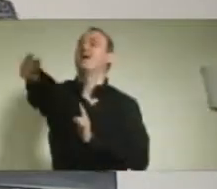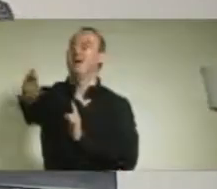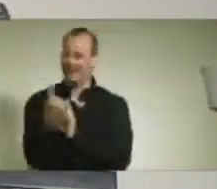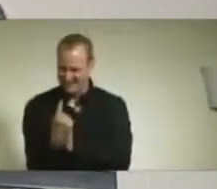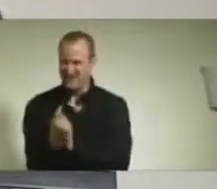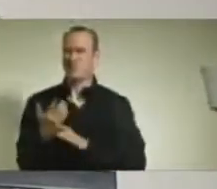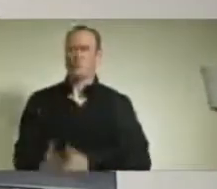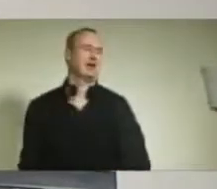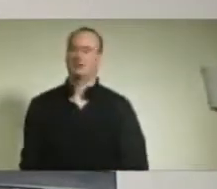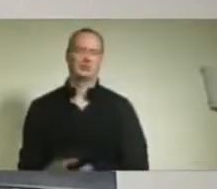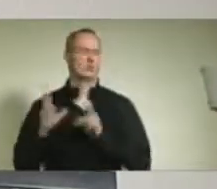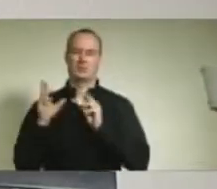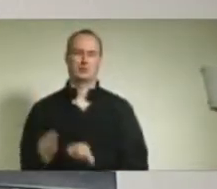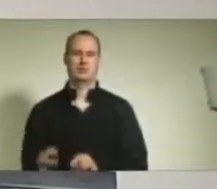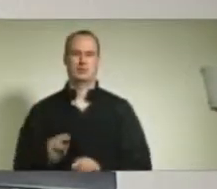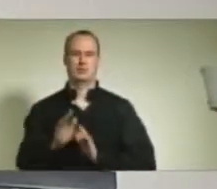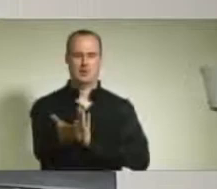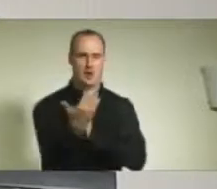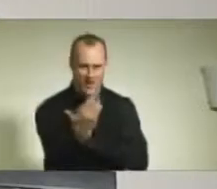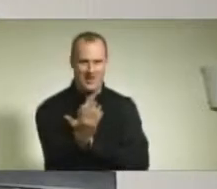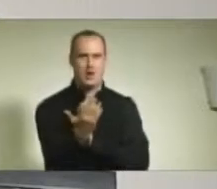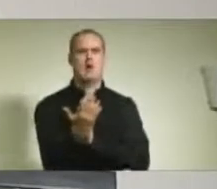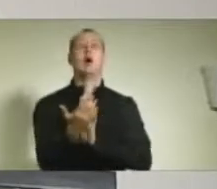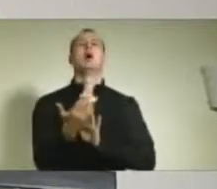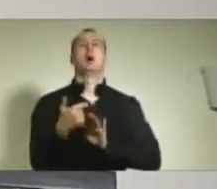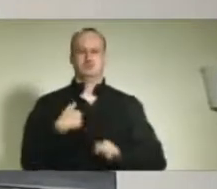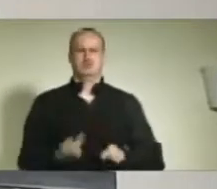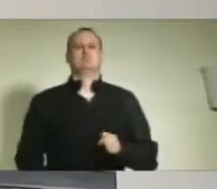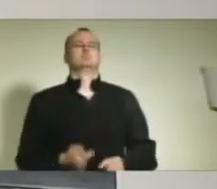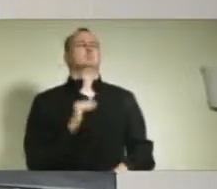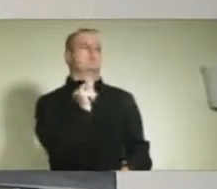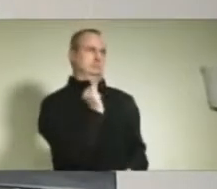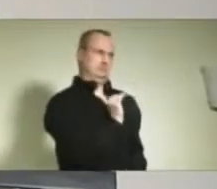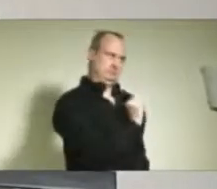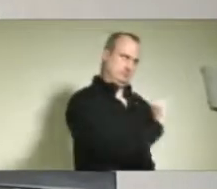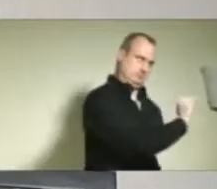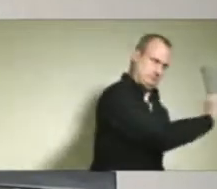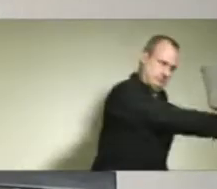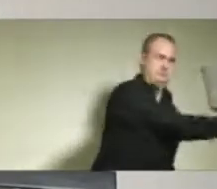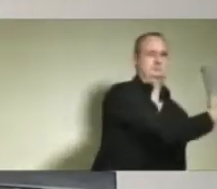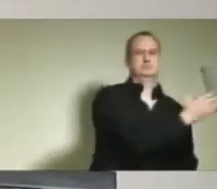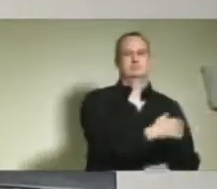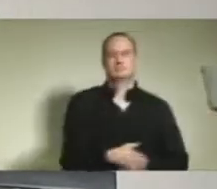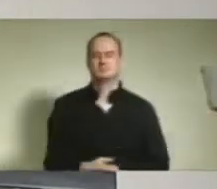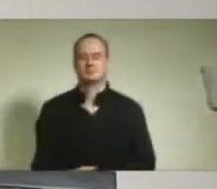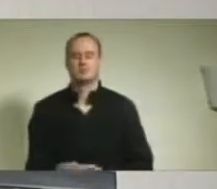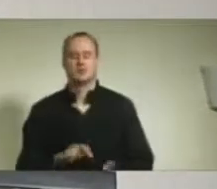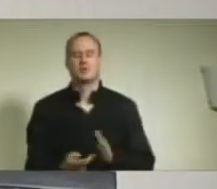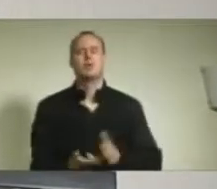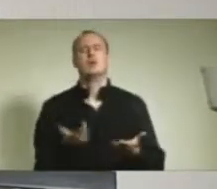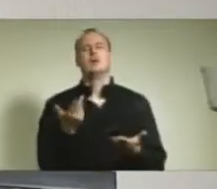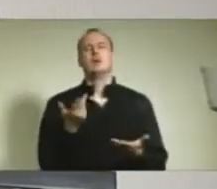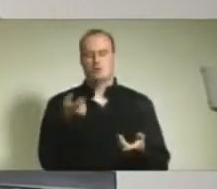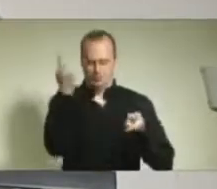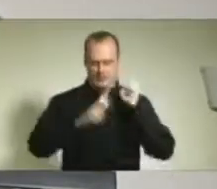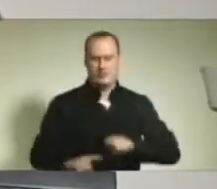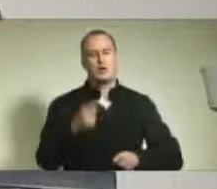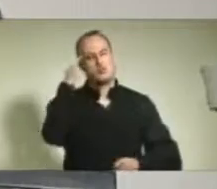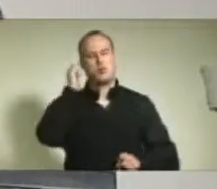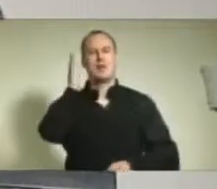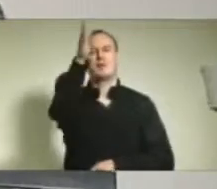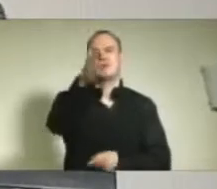battu. Au niveau, on a même dans les centres financiers fait un accord sur l'avenir des métiers bancaires pour que chaque